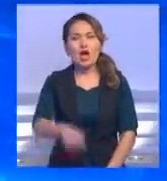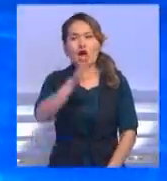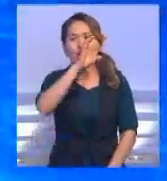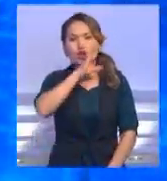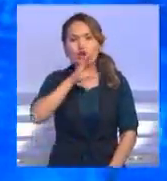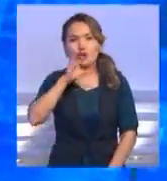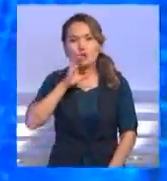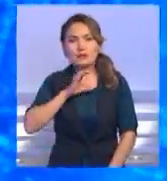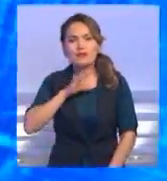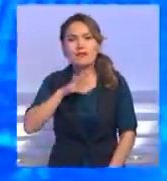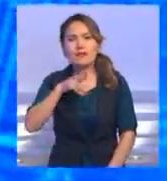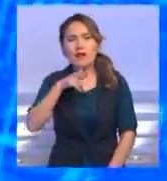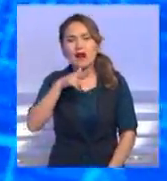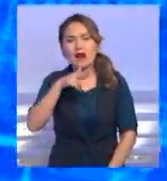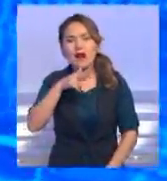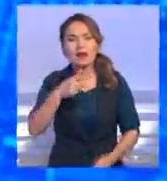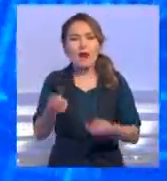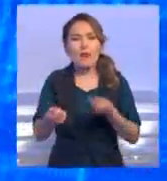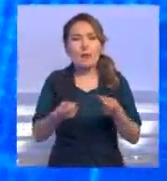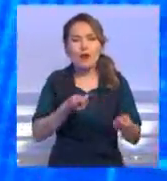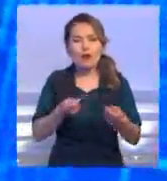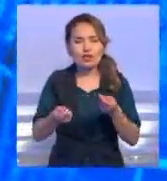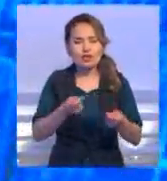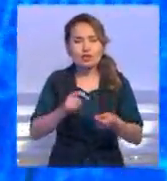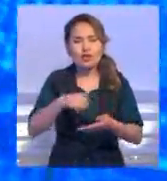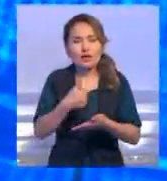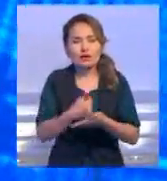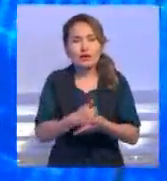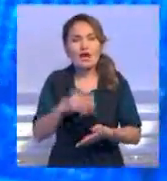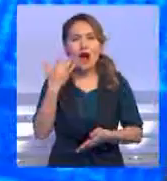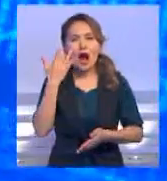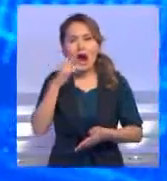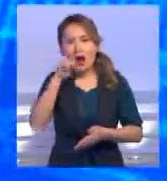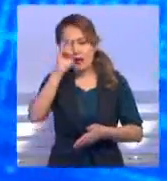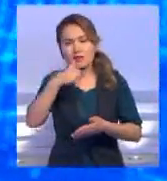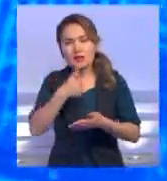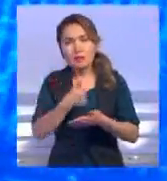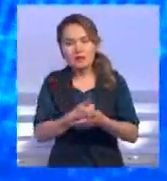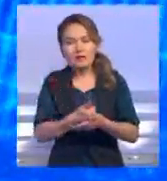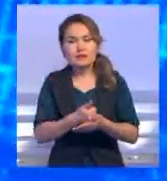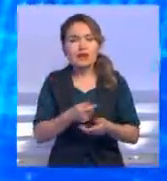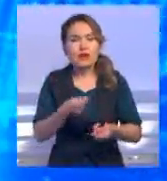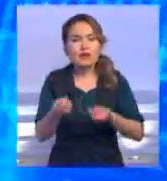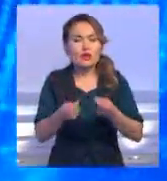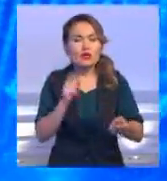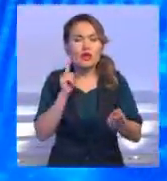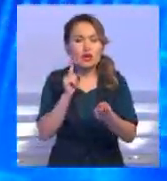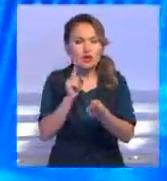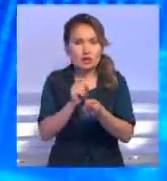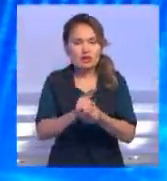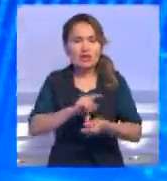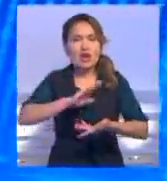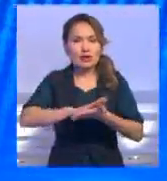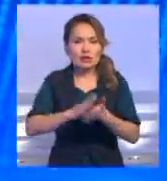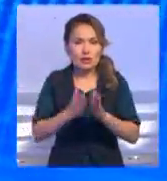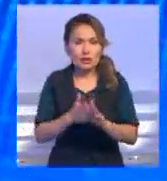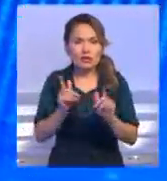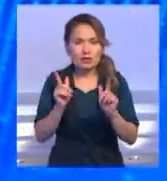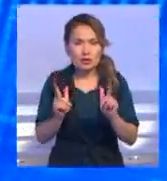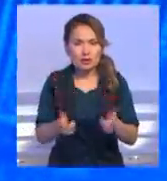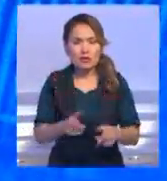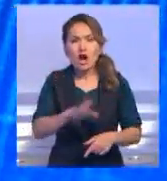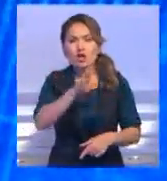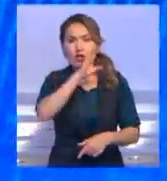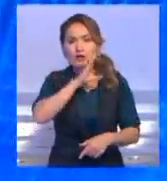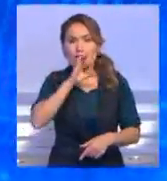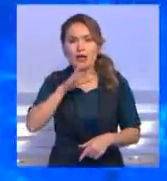Солтүстік Корея басшысы Ким Чен Иннің ақш президенті Дональд Трамппен кездесуге ниет білдіруі Пхеньянға жан-жақтан көрсетілген қысымның оң